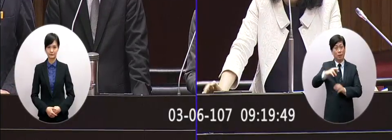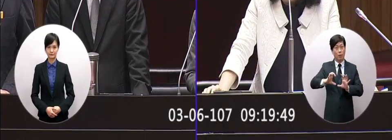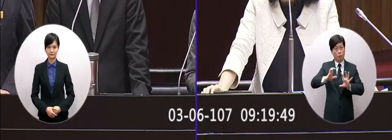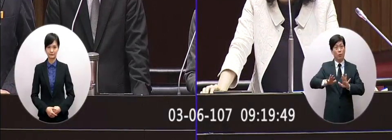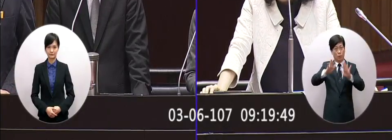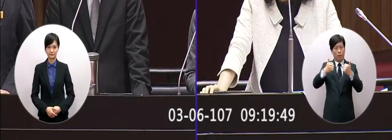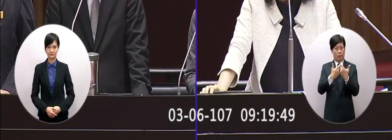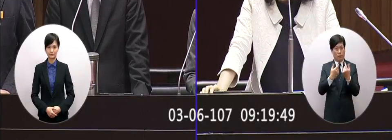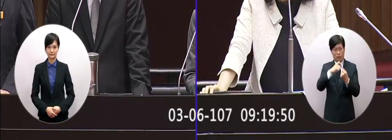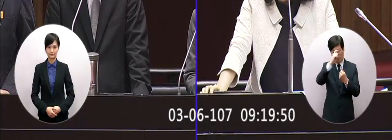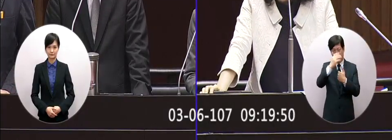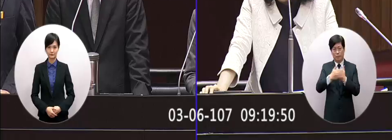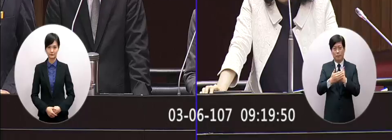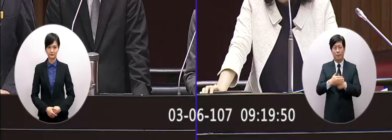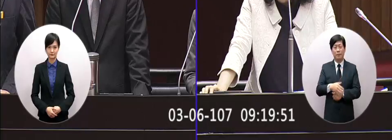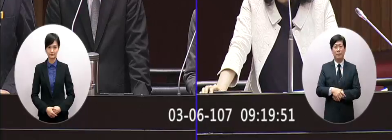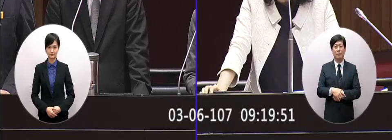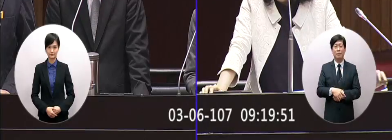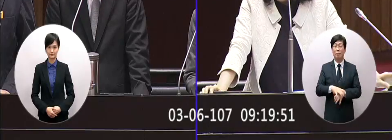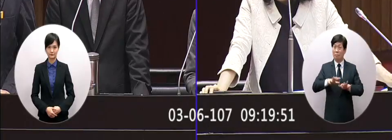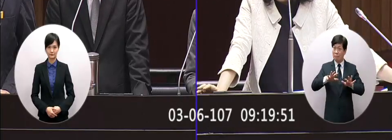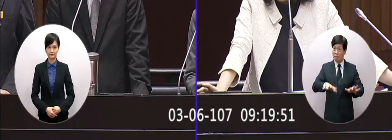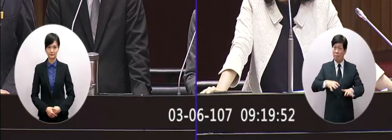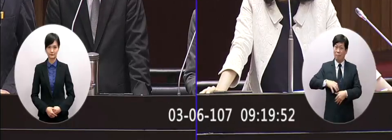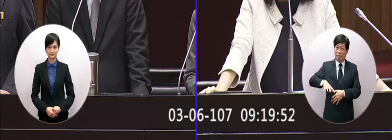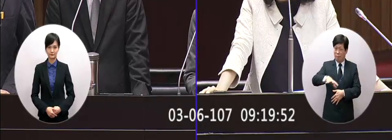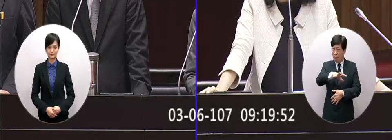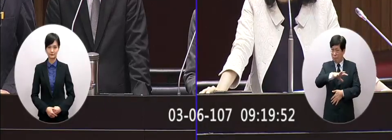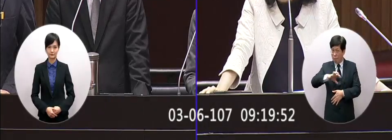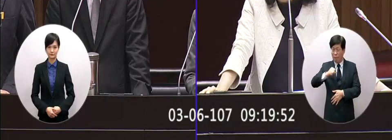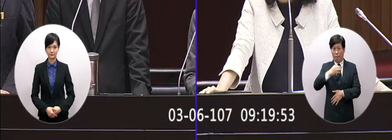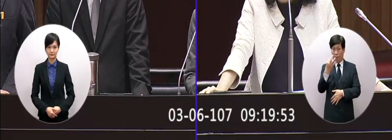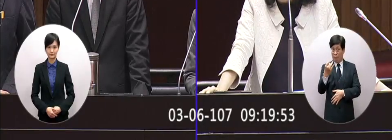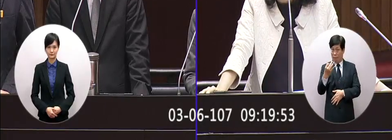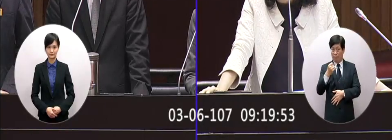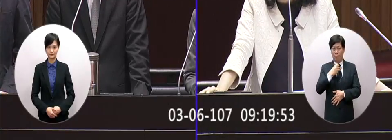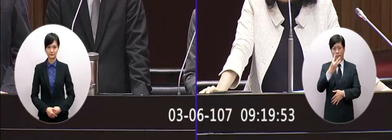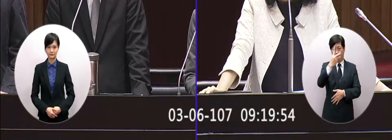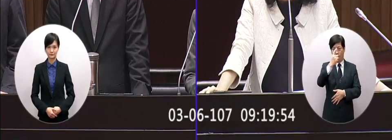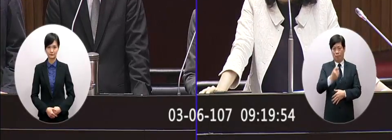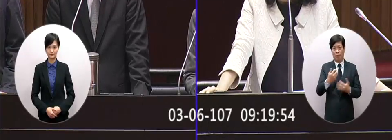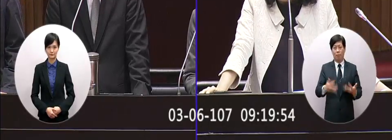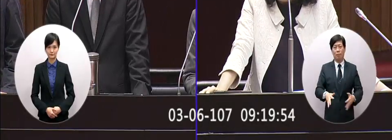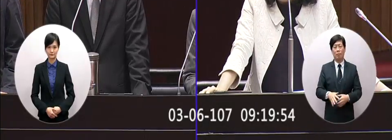请多多支持这个部分。现在的 总金额